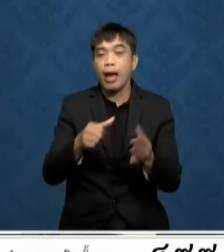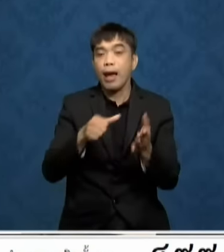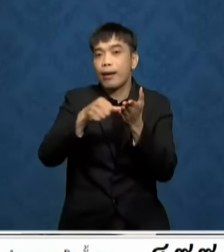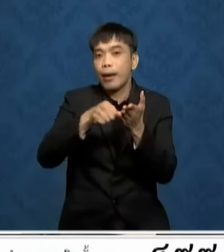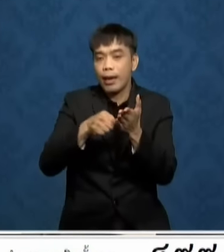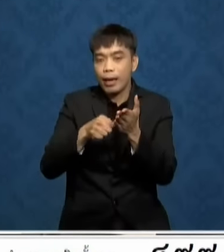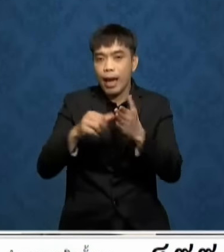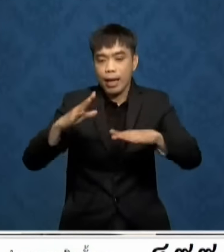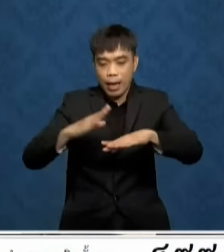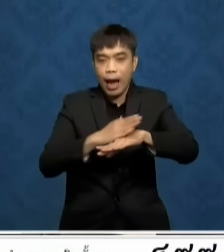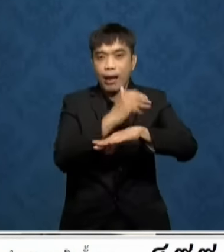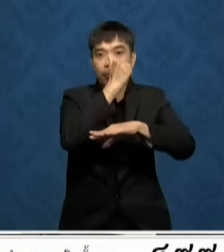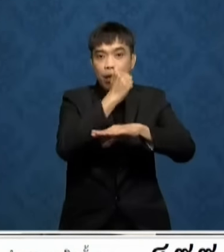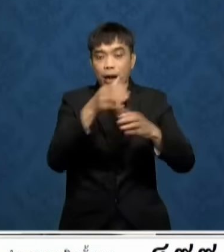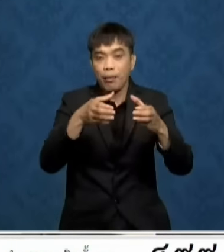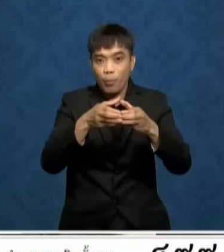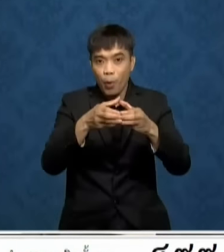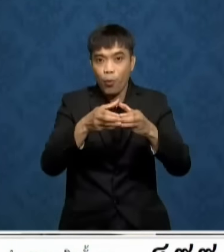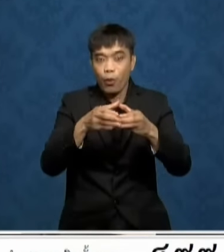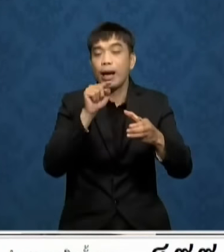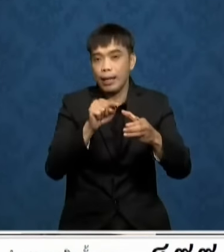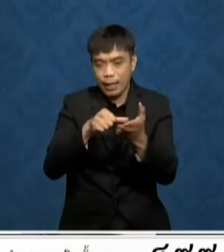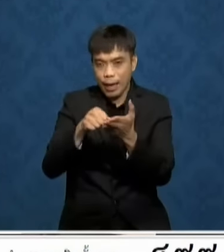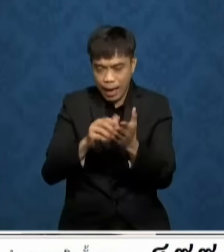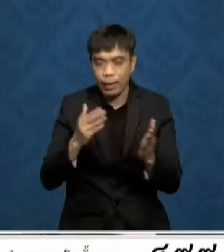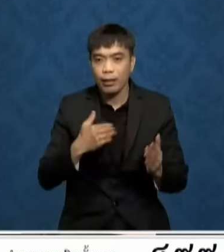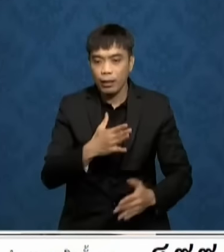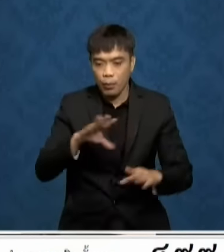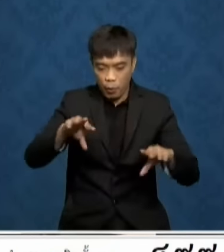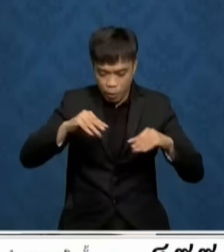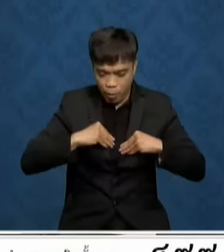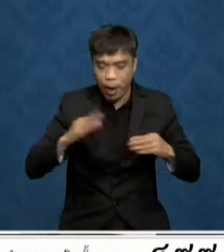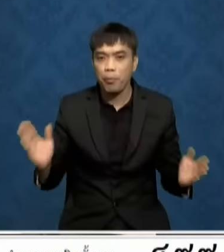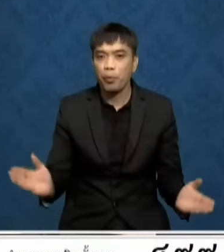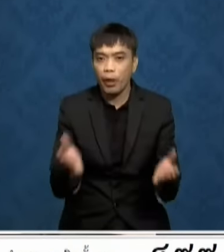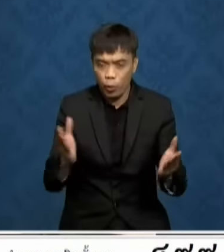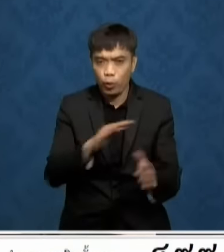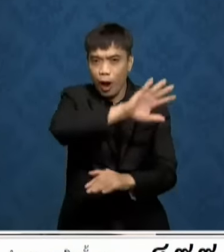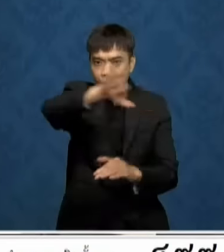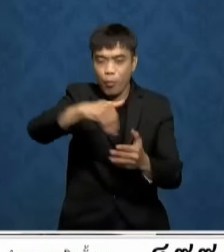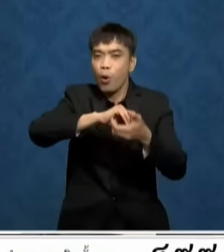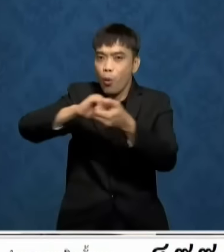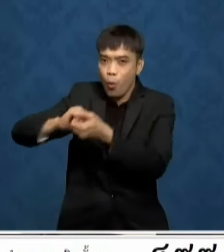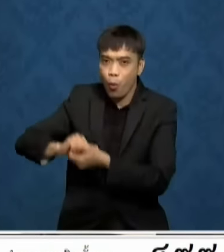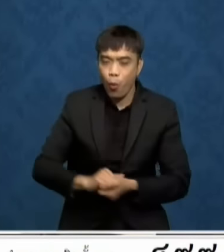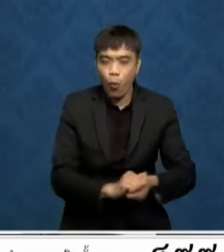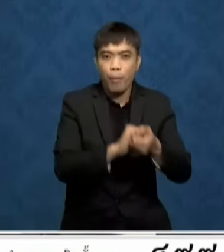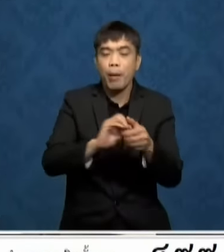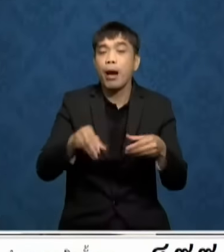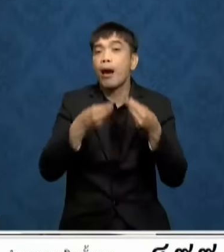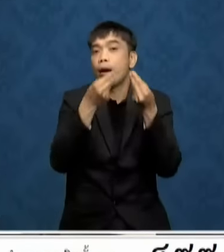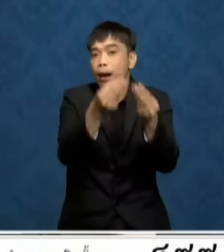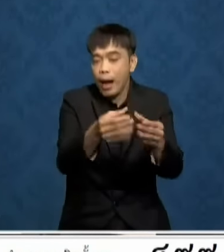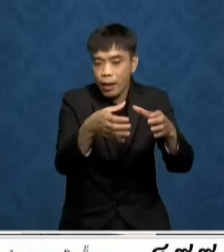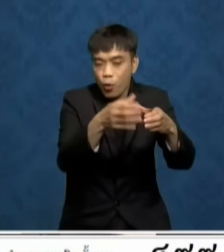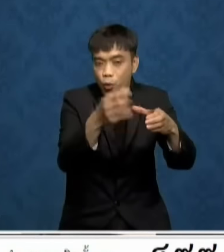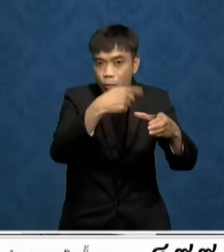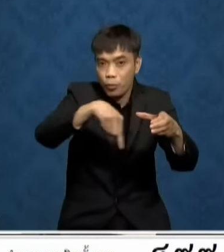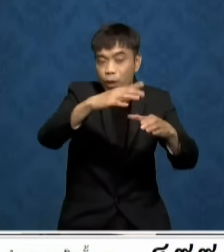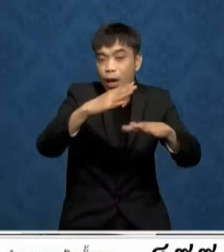พรรคการเมืองที่แนบมาในรายงานฉบับนี้ด้วยนี่นับเป็นโอกาสสำคัญที่เราจะร่วมกันหาแนวทางทำให้พรรคการเมืองที่เป็นสถาบันทาง